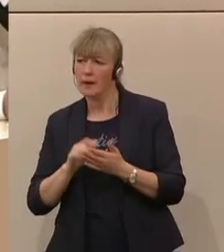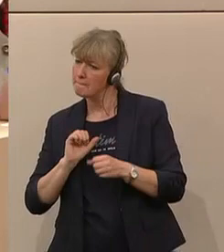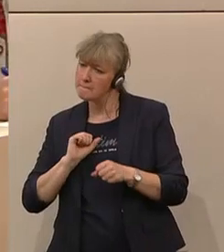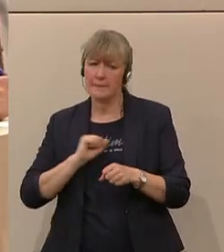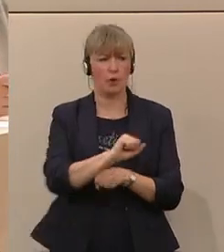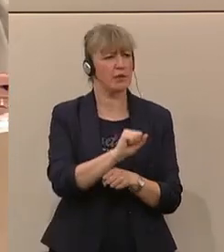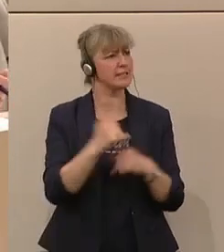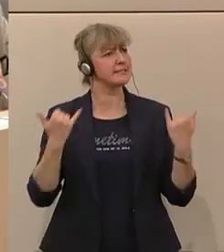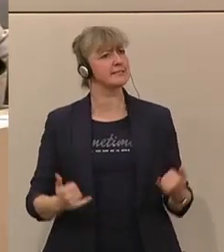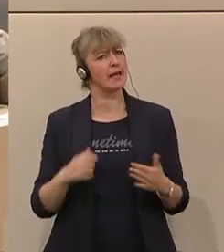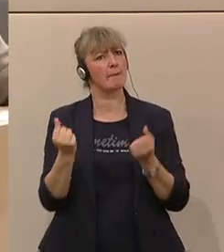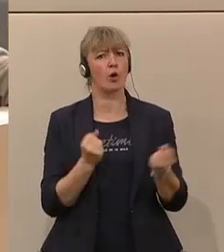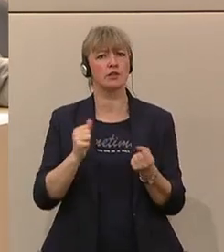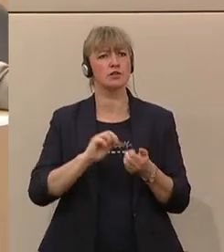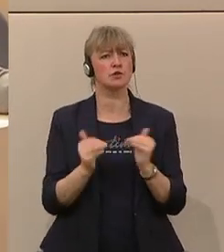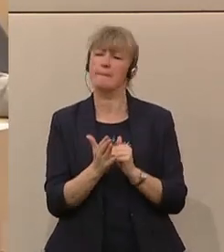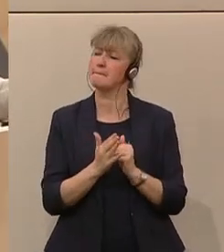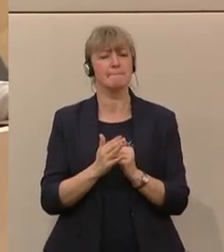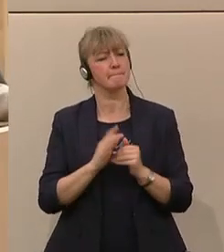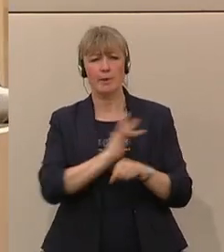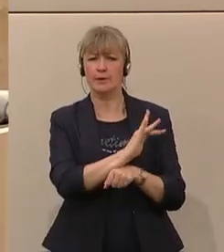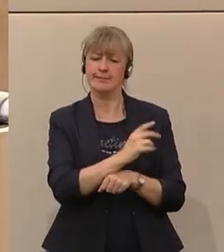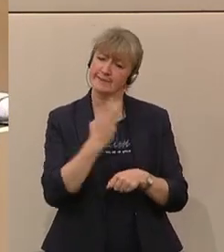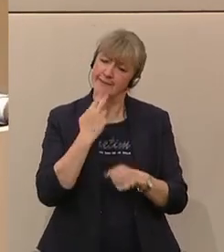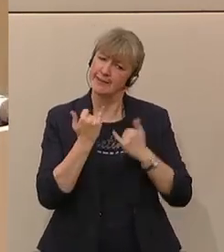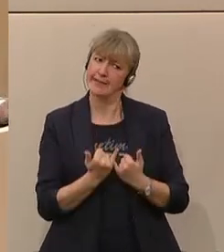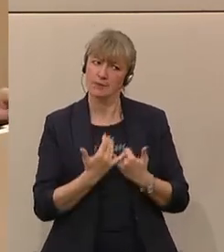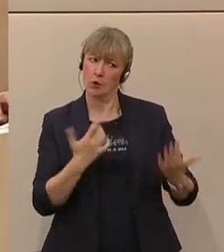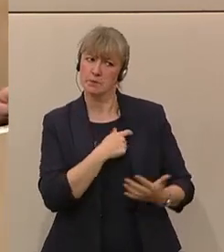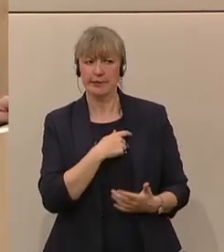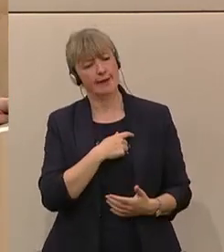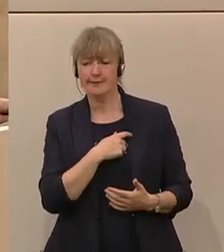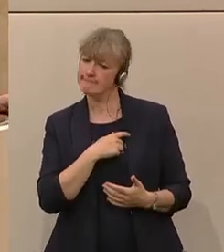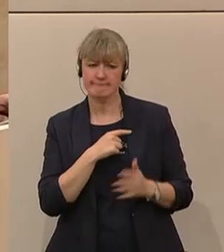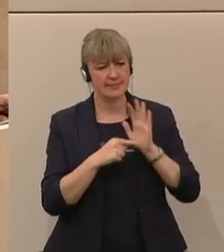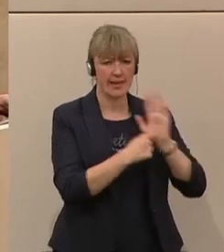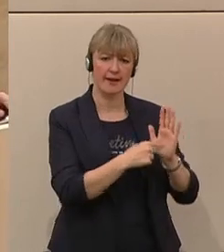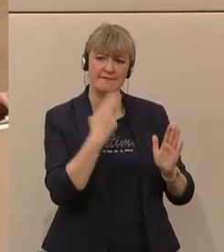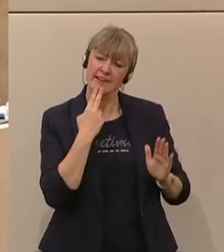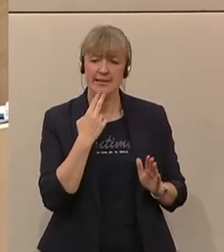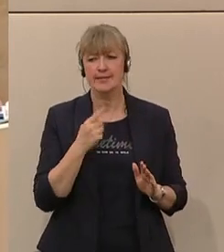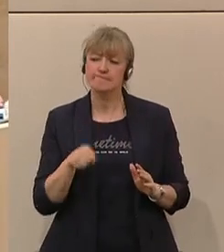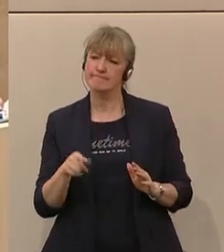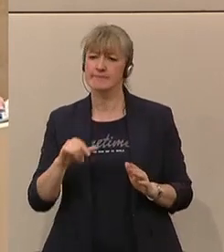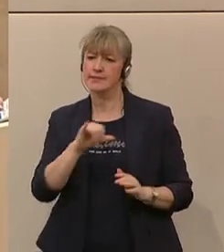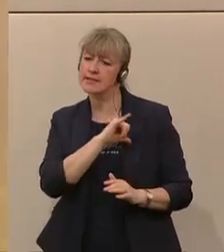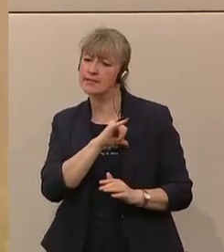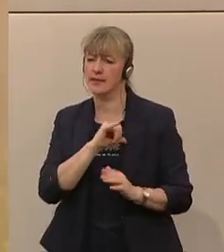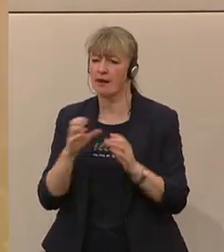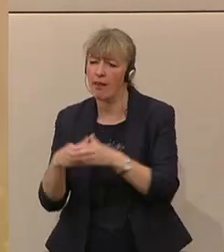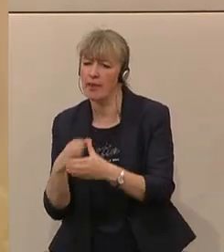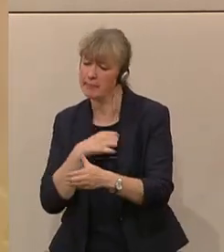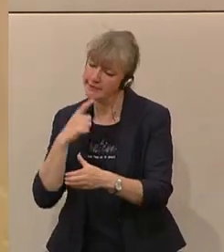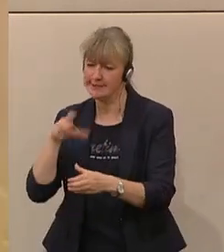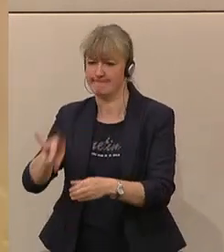politisches System gesagt haben, jetzt wollen wir es den Großen zeigen, wir wollen, dass endlich die Interessen der Kleinen vertreten werden. Na,